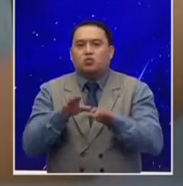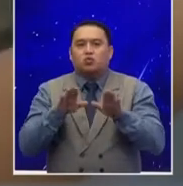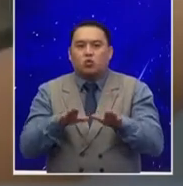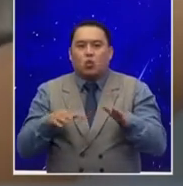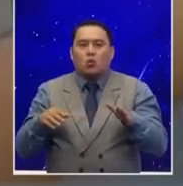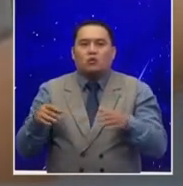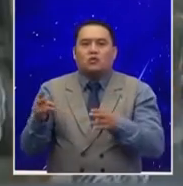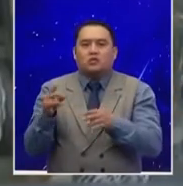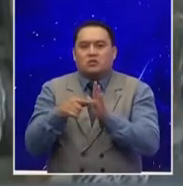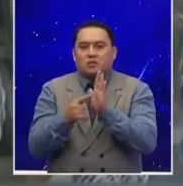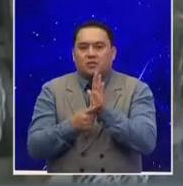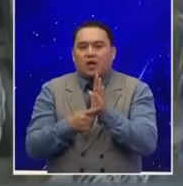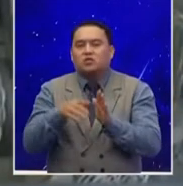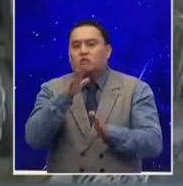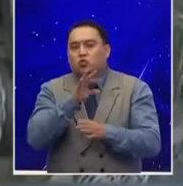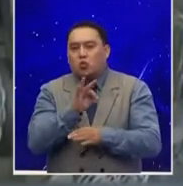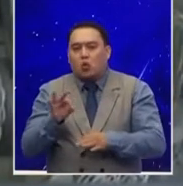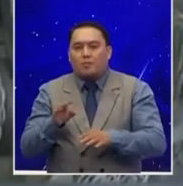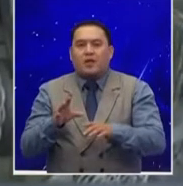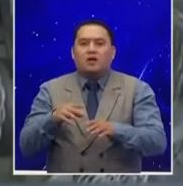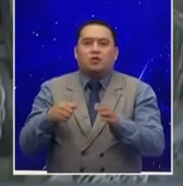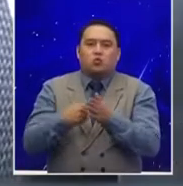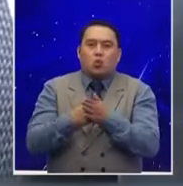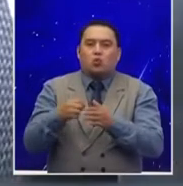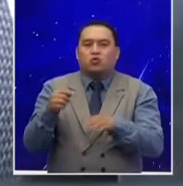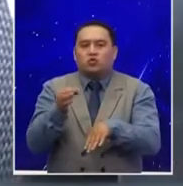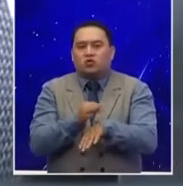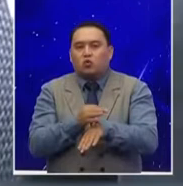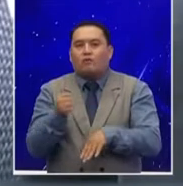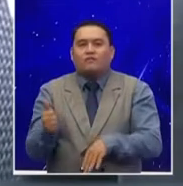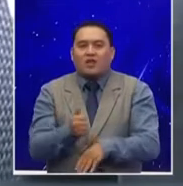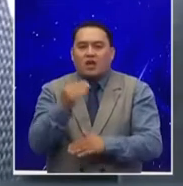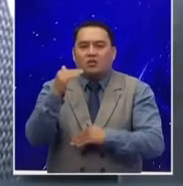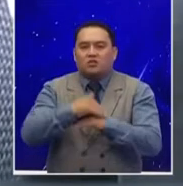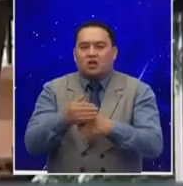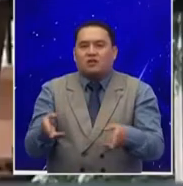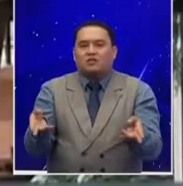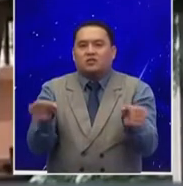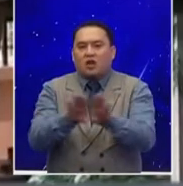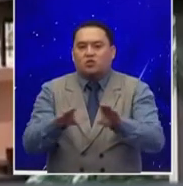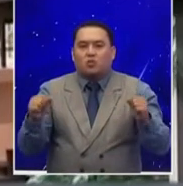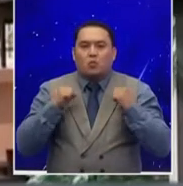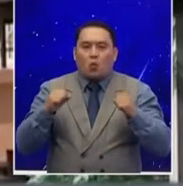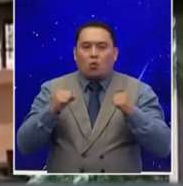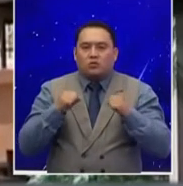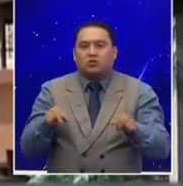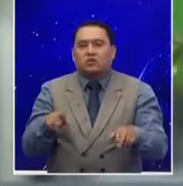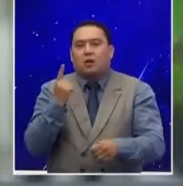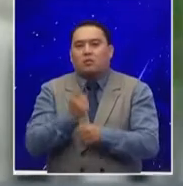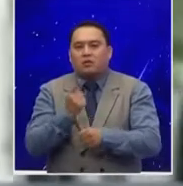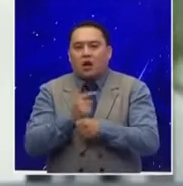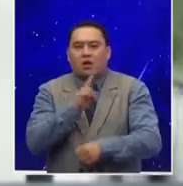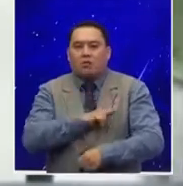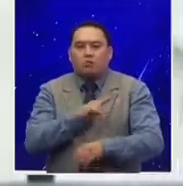до 17:00. Торгово-развлекательным центрам до 10 часов вечера. Закрылись фитнес-центры и спортивные секции. Запрещена